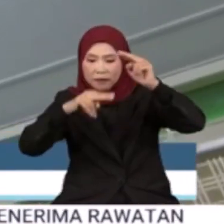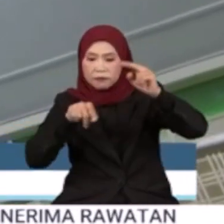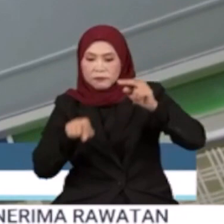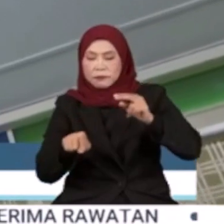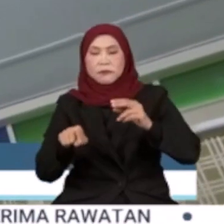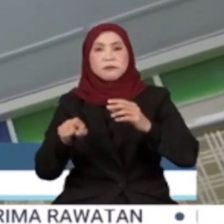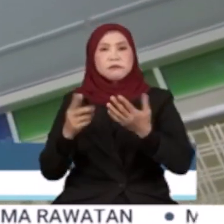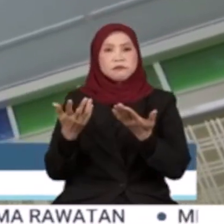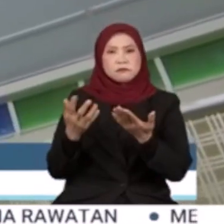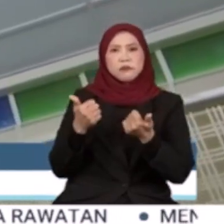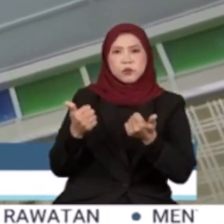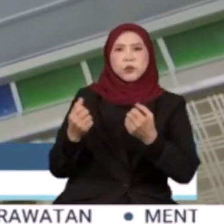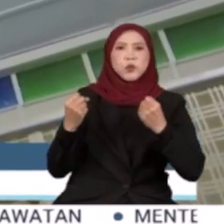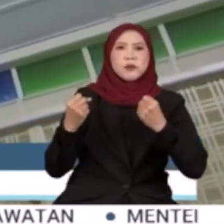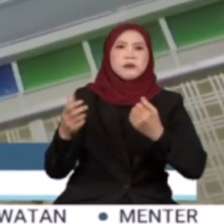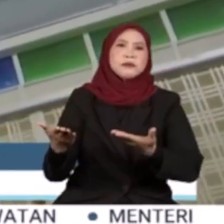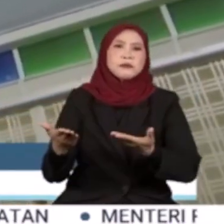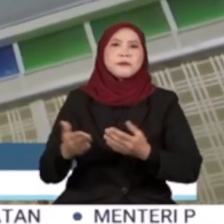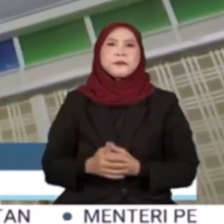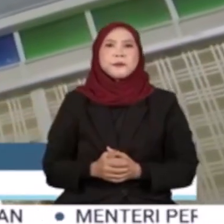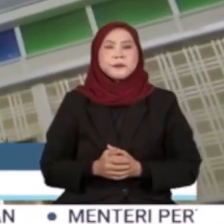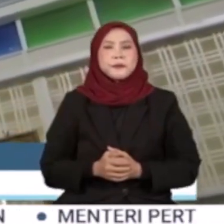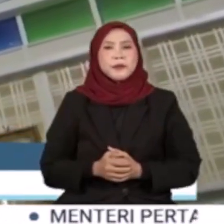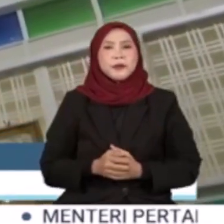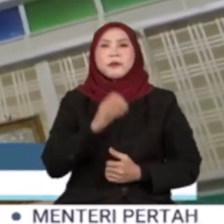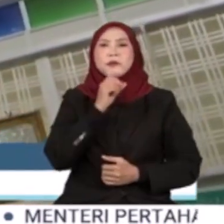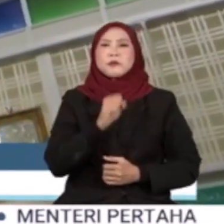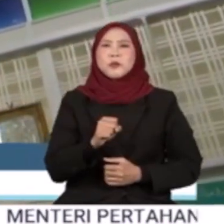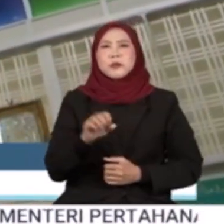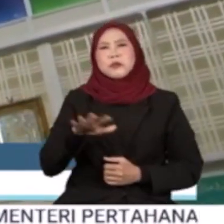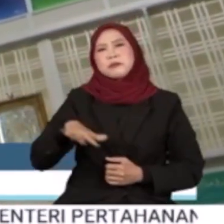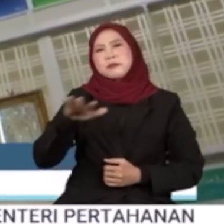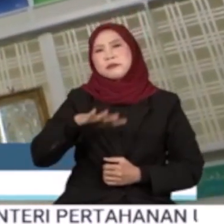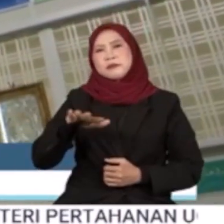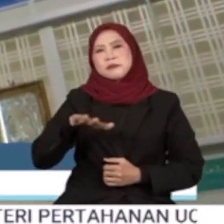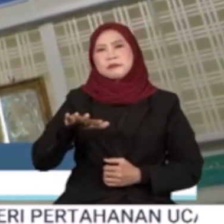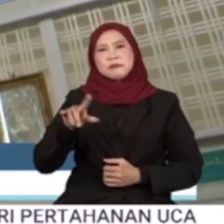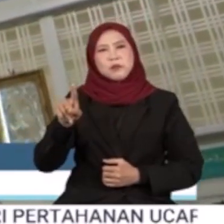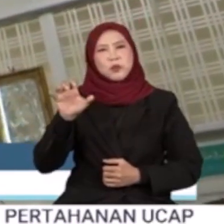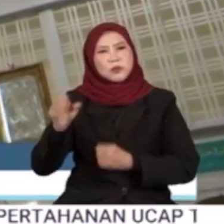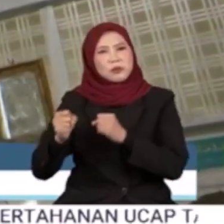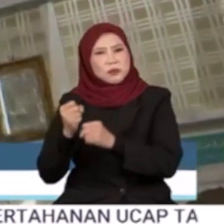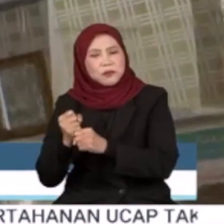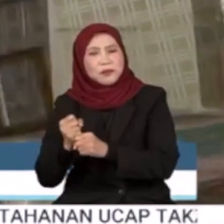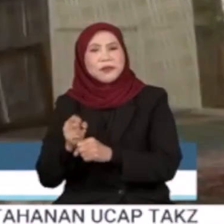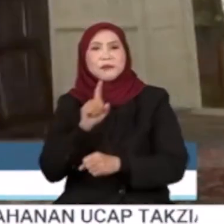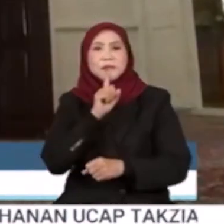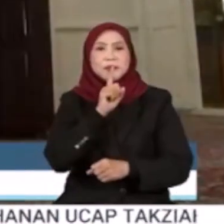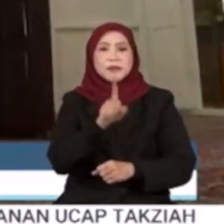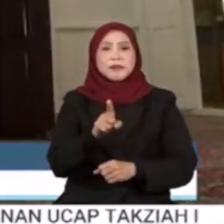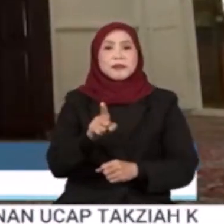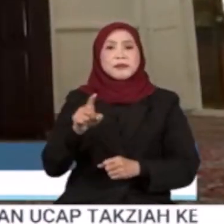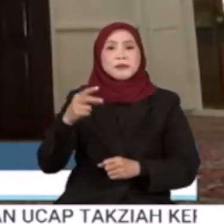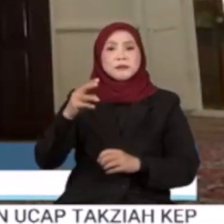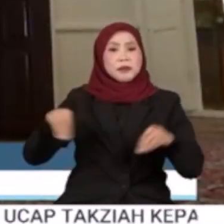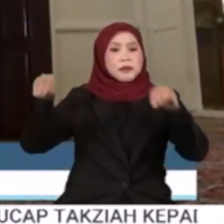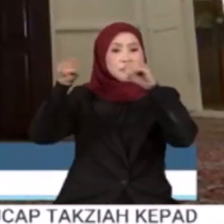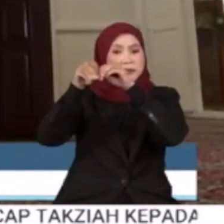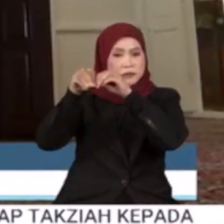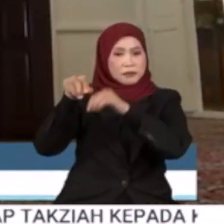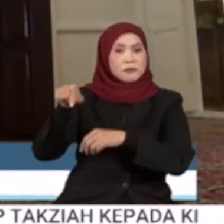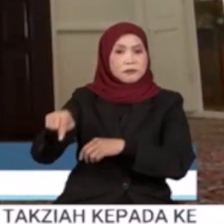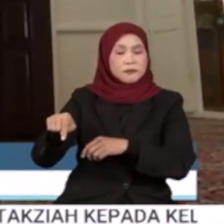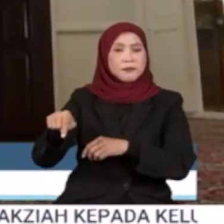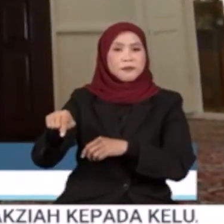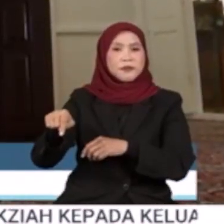itu masih kukuh. Dipercayai berusia mencecah seabad, Masjid Ihya Ulumuddin merupakan